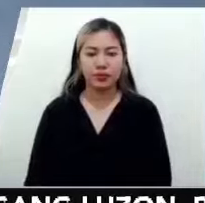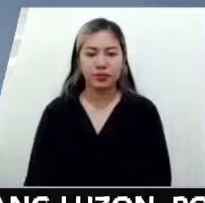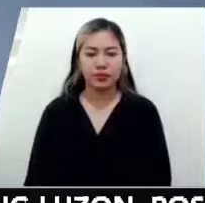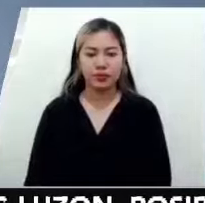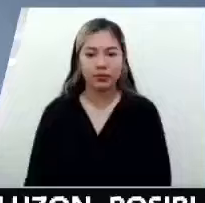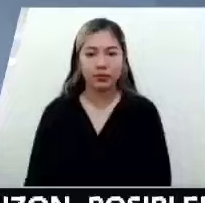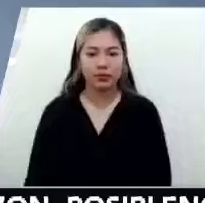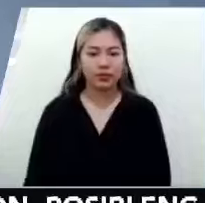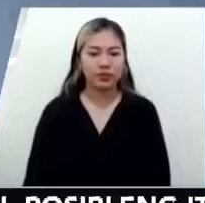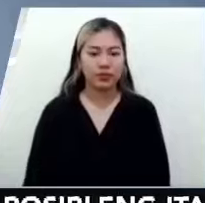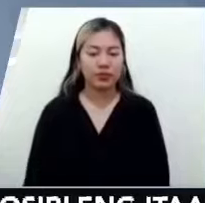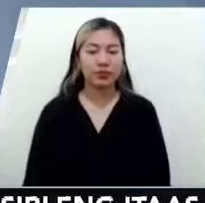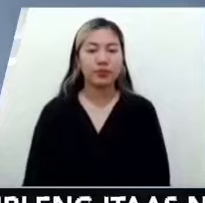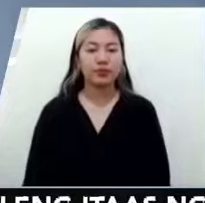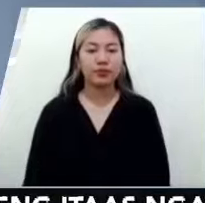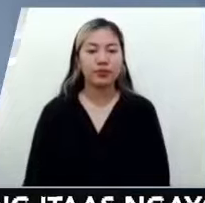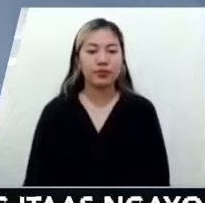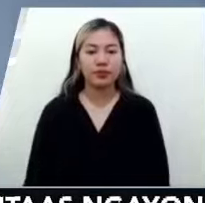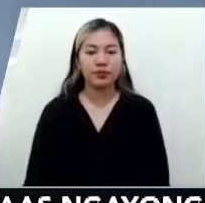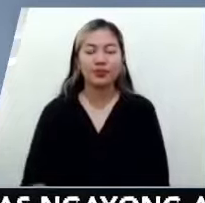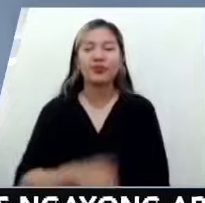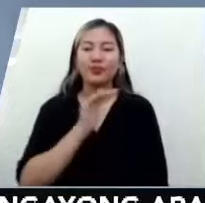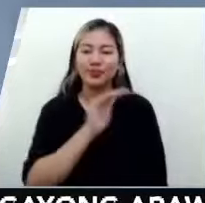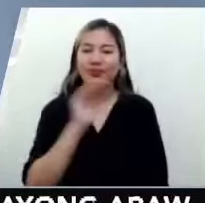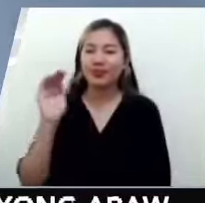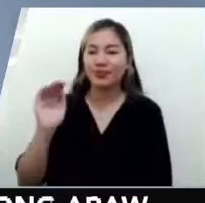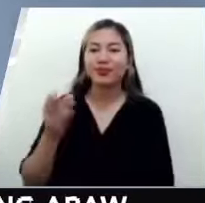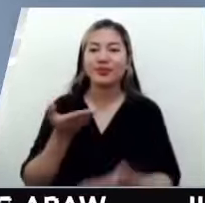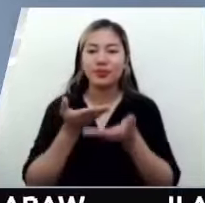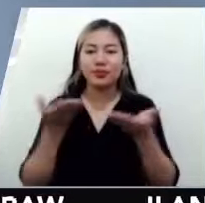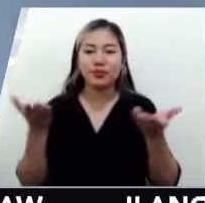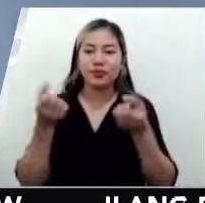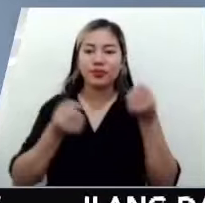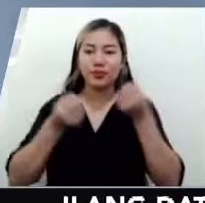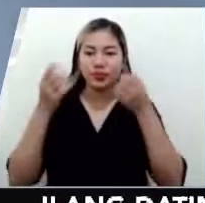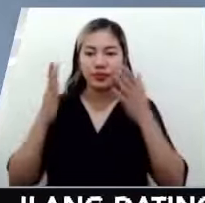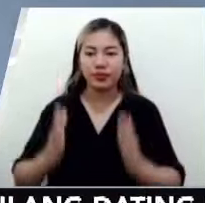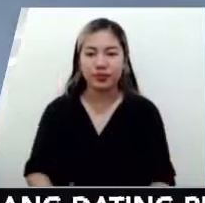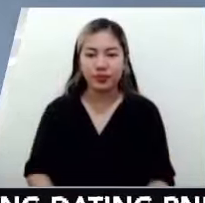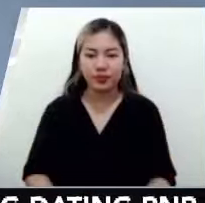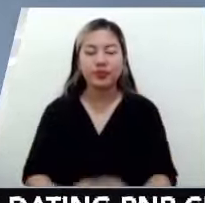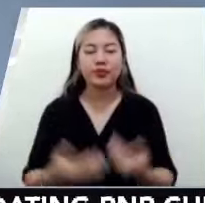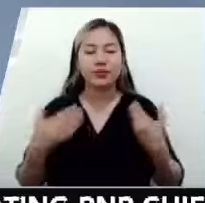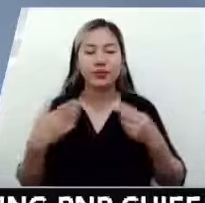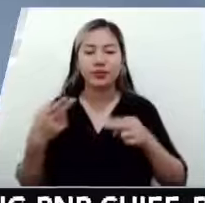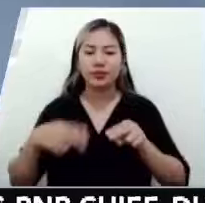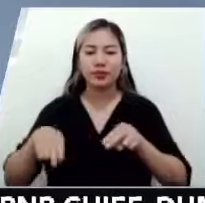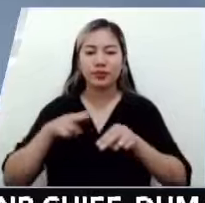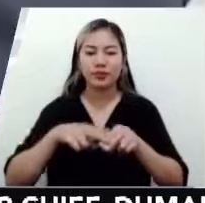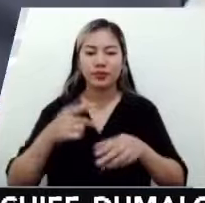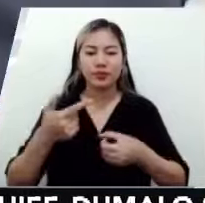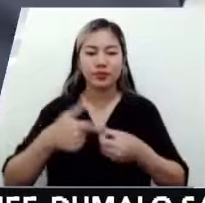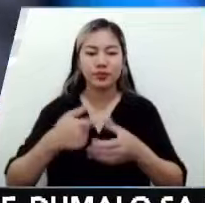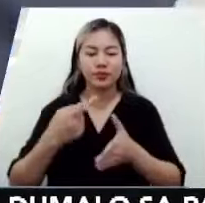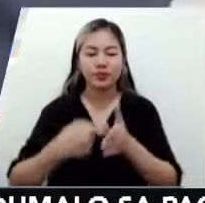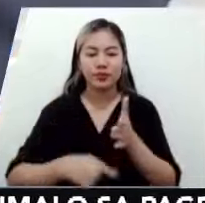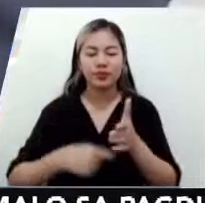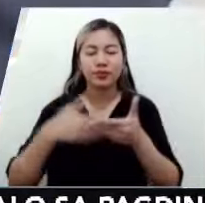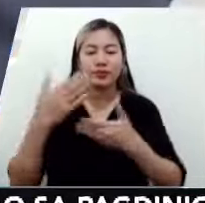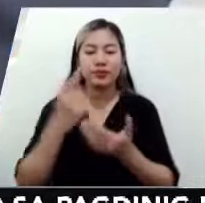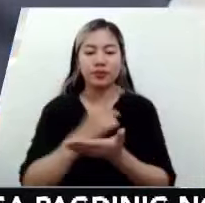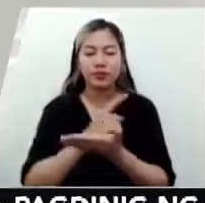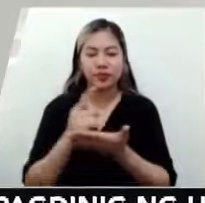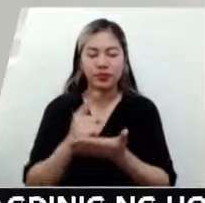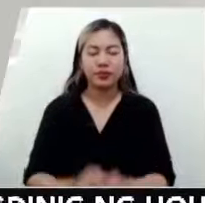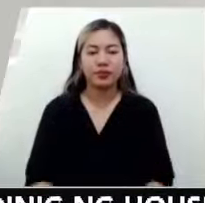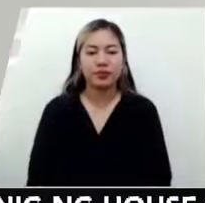Beep, beep, beep sa mga motorista, namumurong tumaas ang presyo ng mga produktong petrolyo sa susunod na linggo. Sa estimate ng Oil Industry Management Bureau